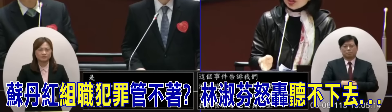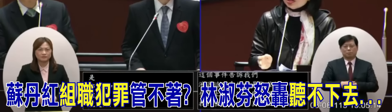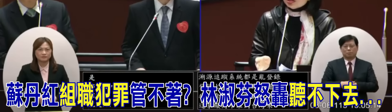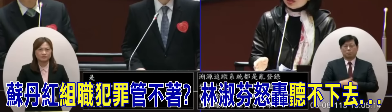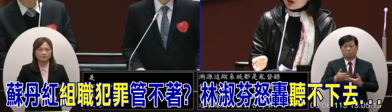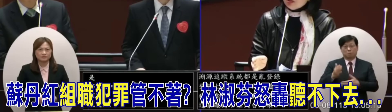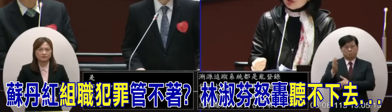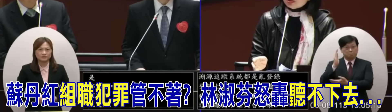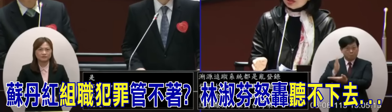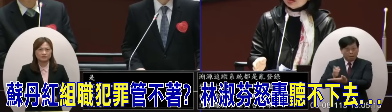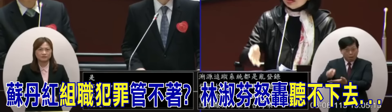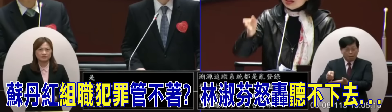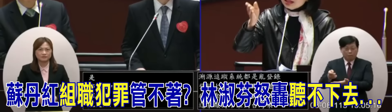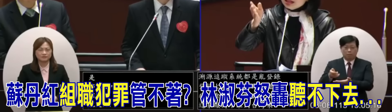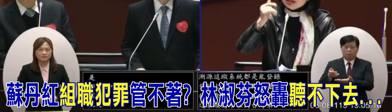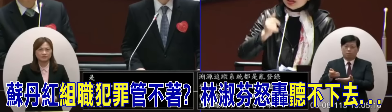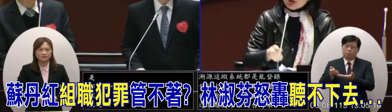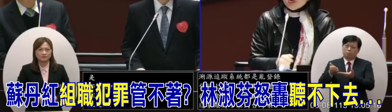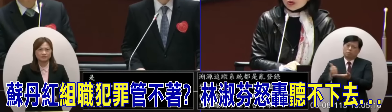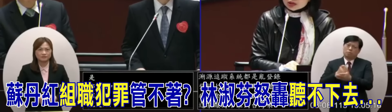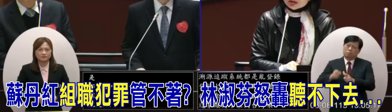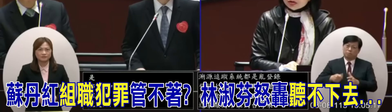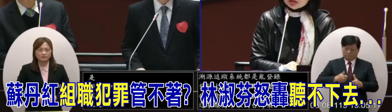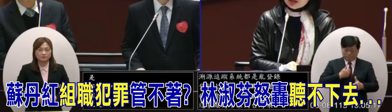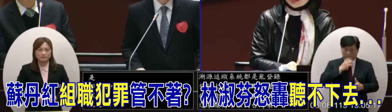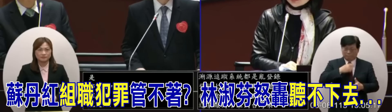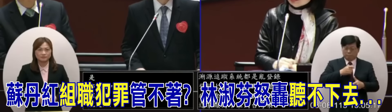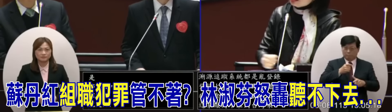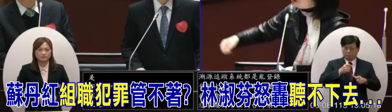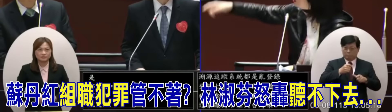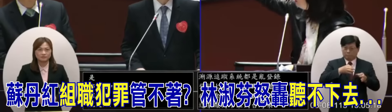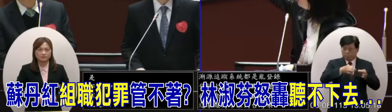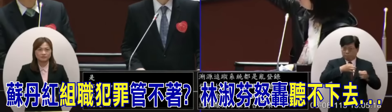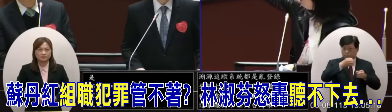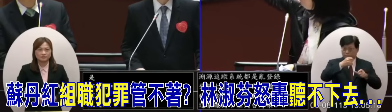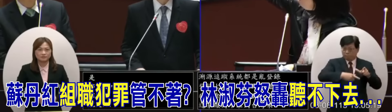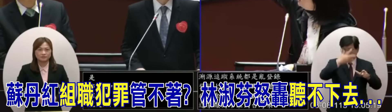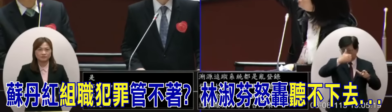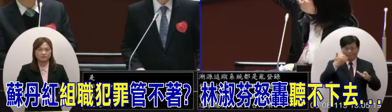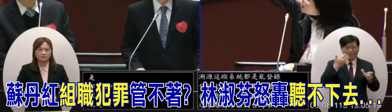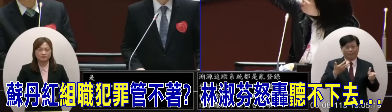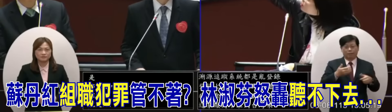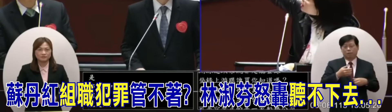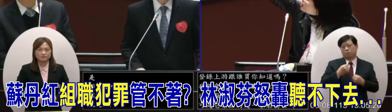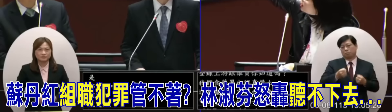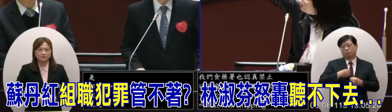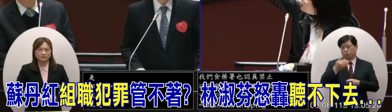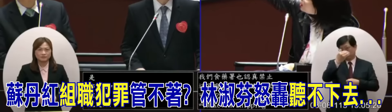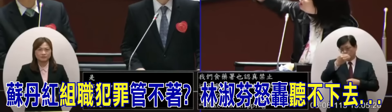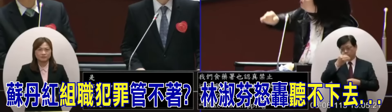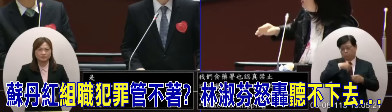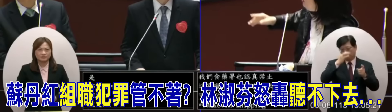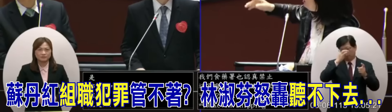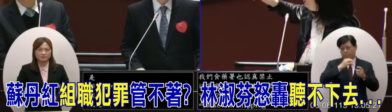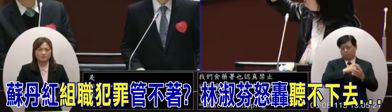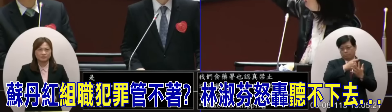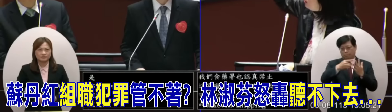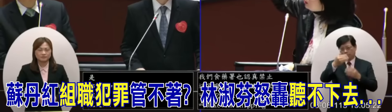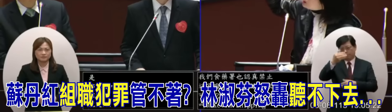们政府禁止的船务公司，可是他真正的供货商是谁呢？是这里，我们这九家，我们先看这一页，你